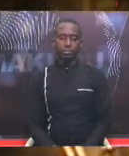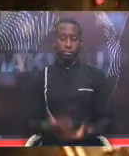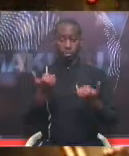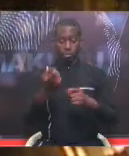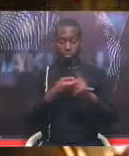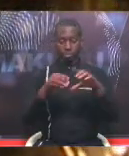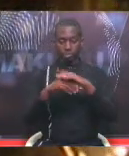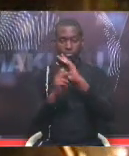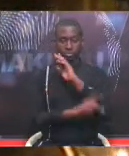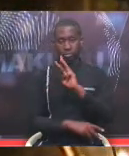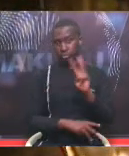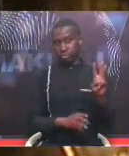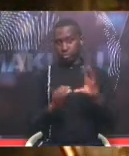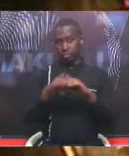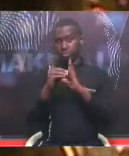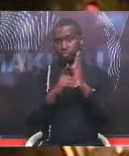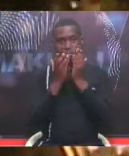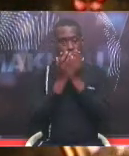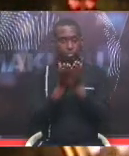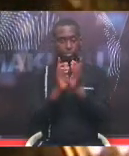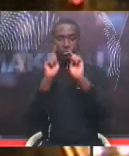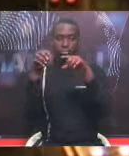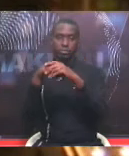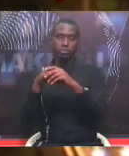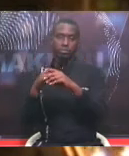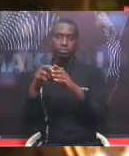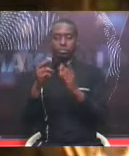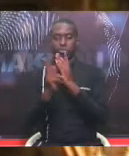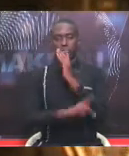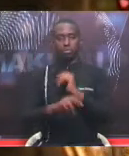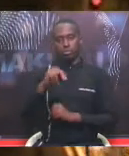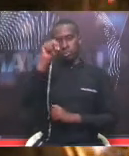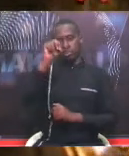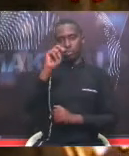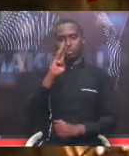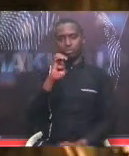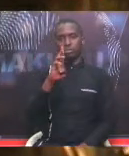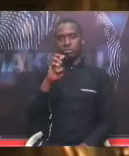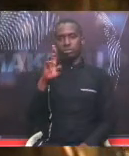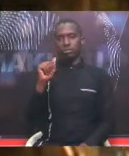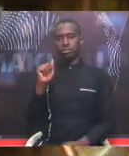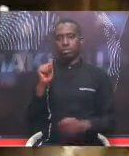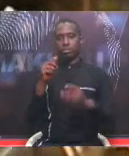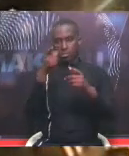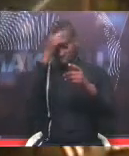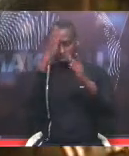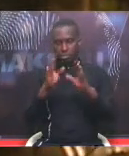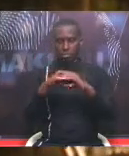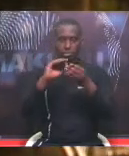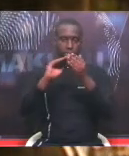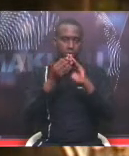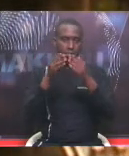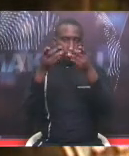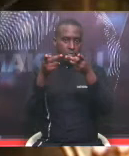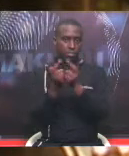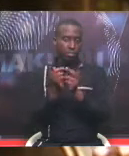Ve mu ntara y'Uburengerazuba mu karere ka Rusizi twerekeze mu ntara y'Amajyaruguru mu karere ka Burera, ariko naho abaturage batujwe mu midugudu aho